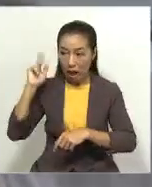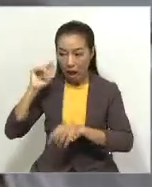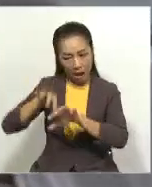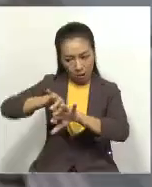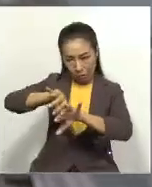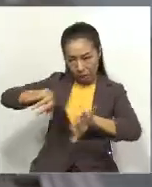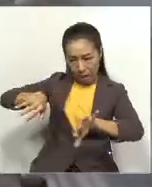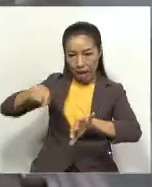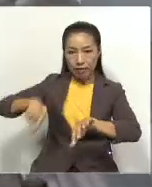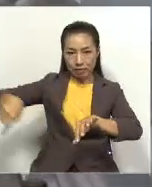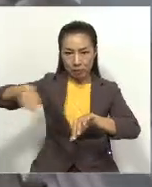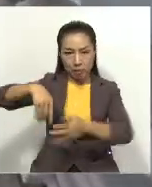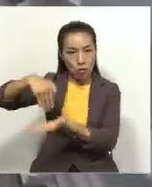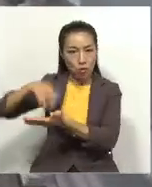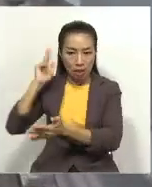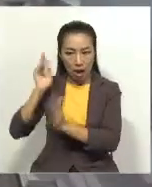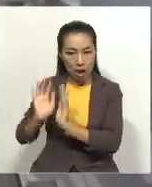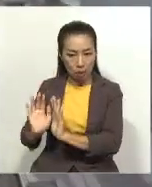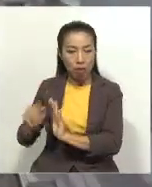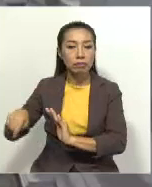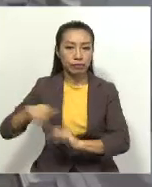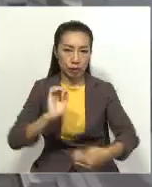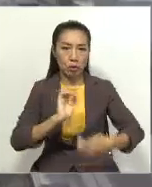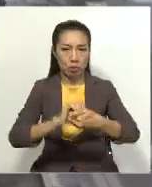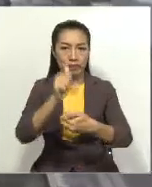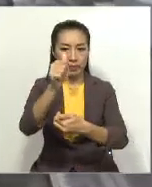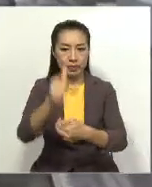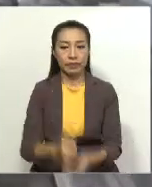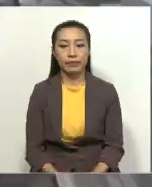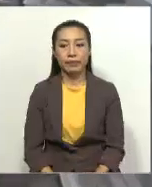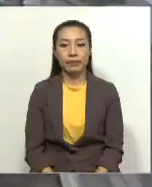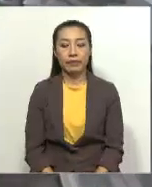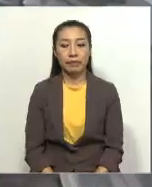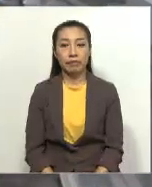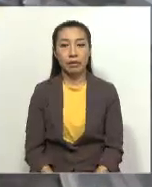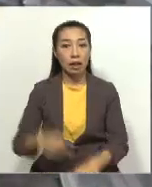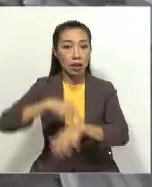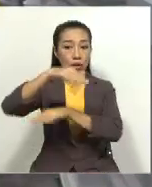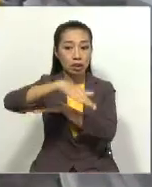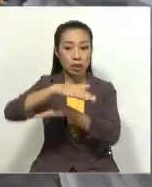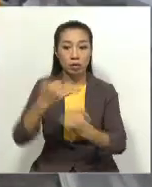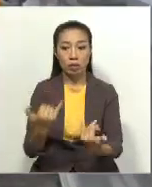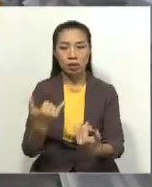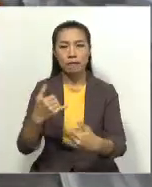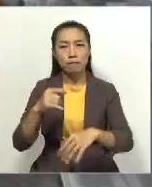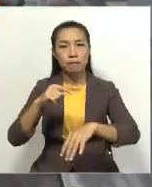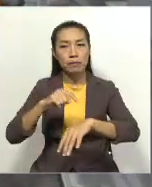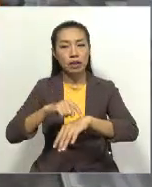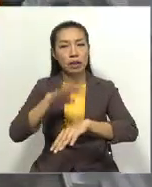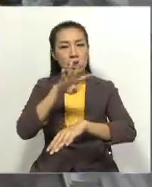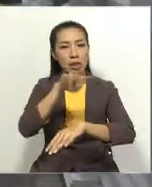อยู่ในบริเวณที่จัดไว้ให้ซึ่งทุกคนก็ให้ความร่วมมือเป็นอย่างดีครับและในช่วงเย็นนะครับเวลาประมาณ